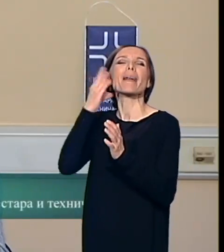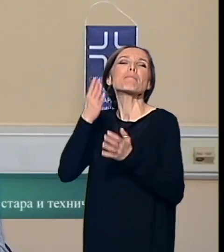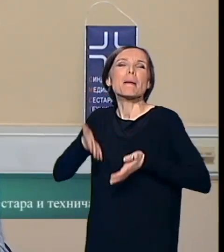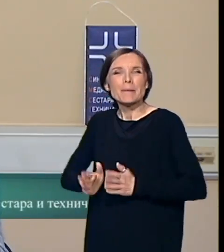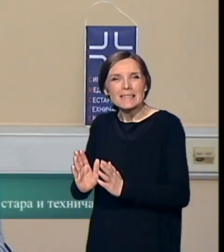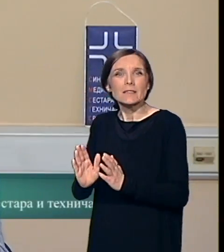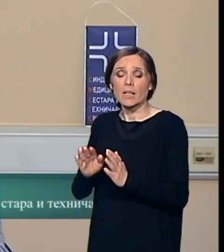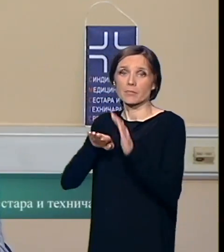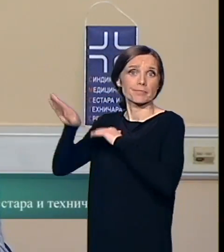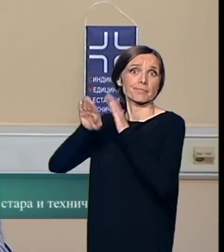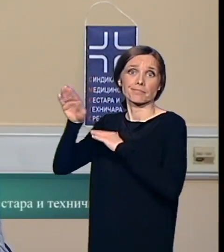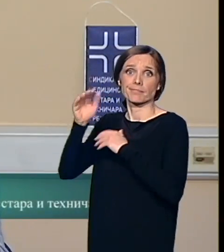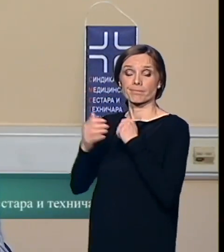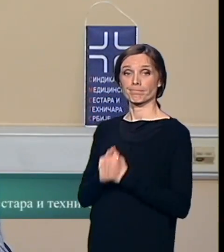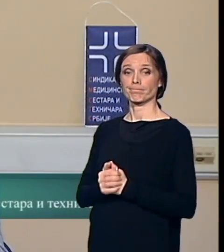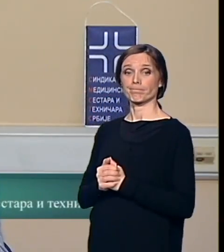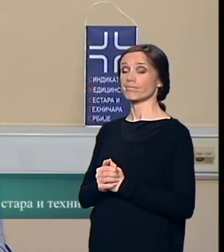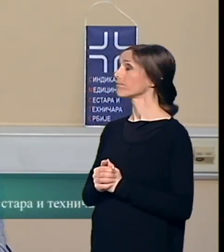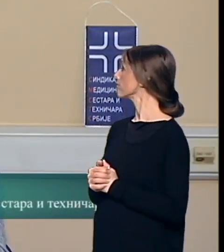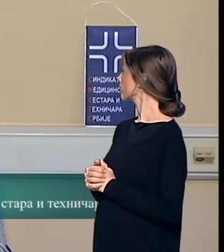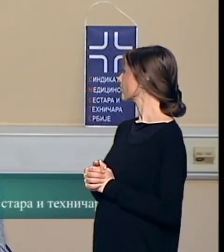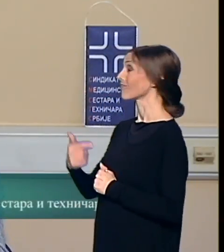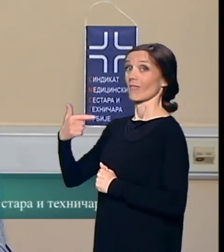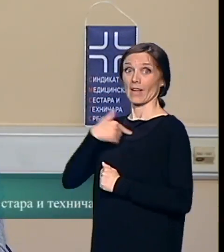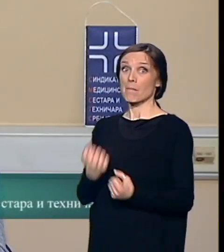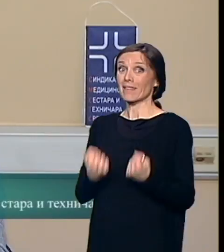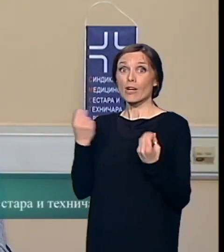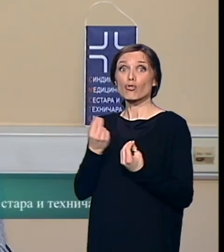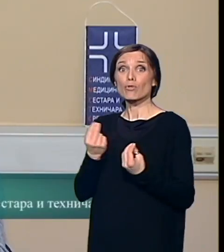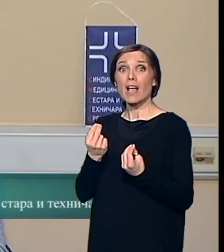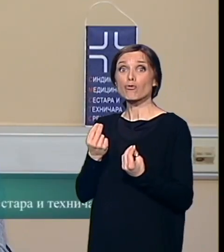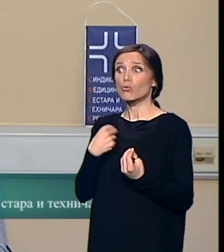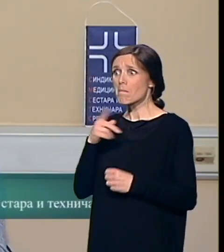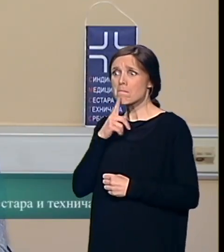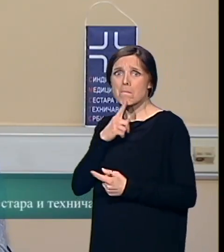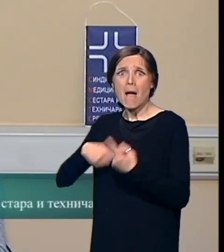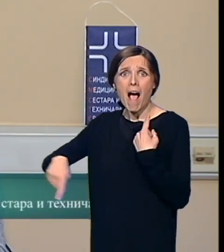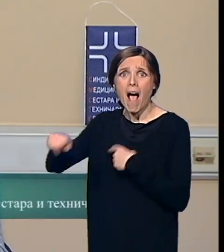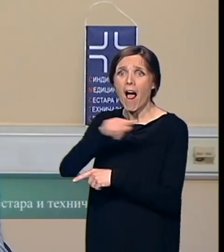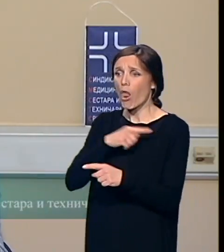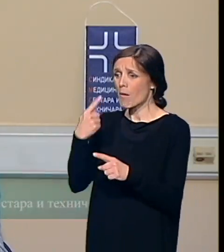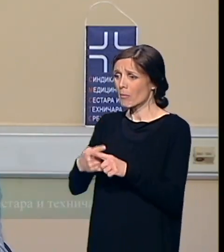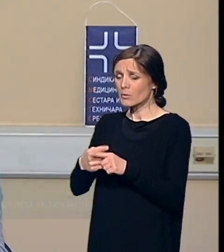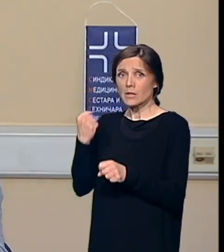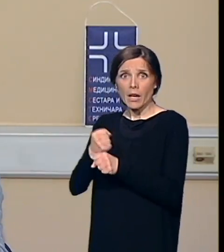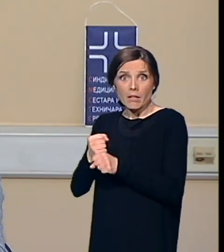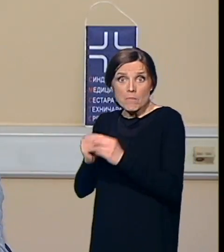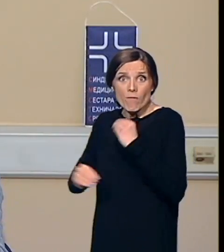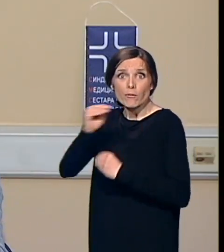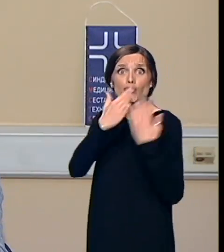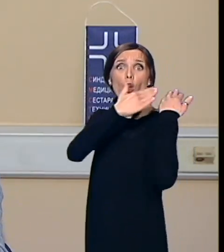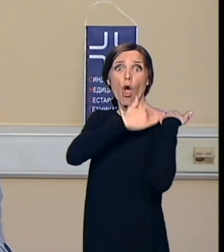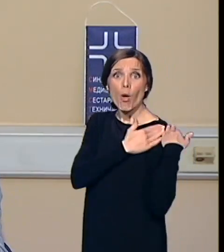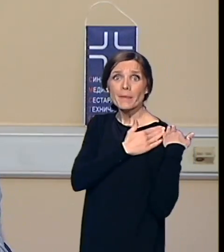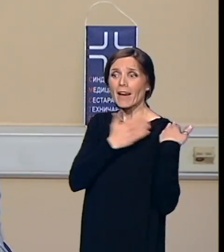je teško zato što radimo više za manje pare, jer ako radite na više radnih mesta, vama zarada